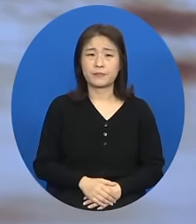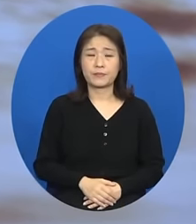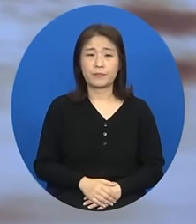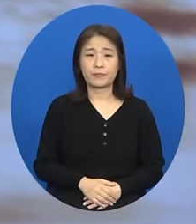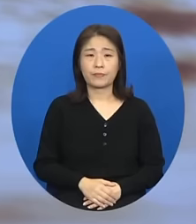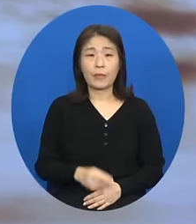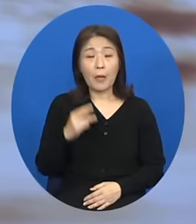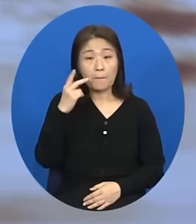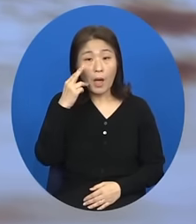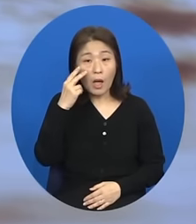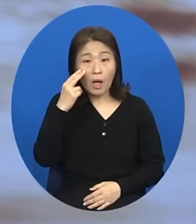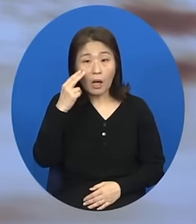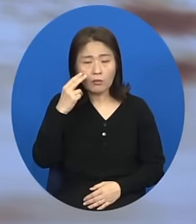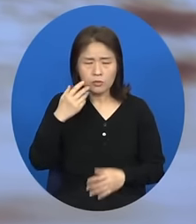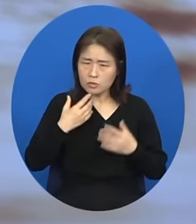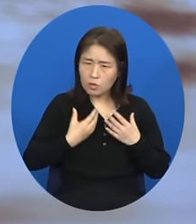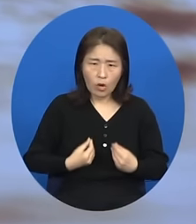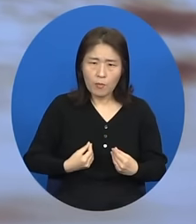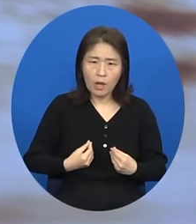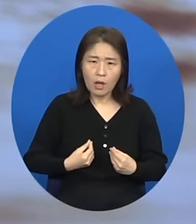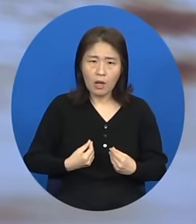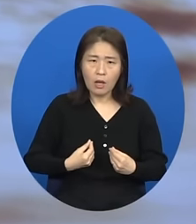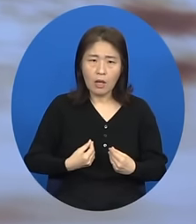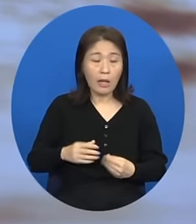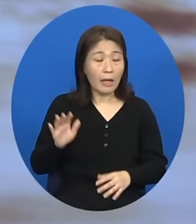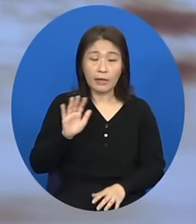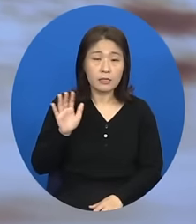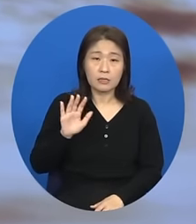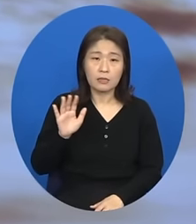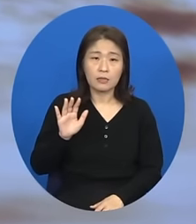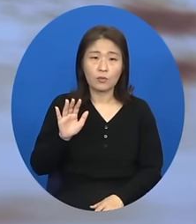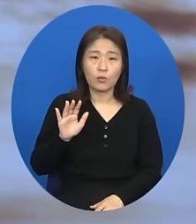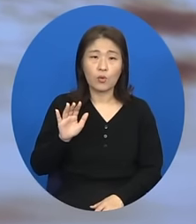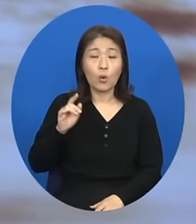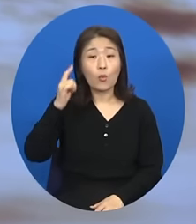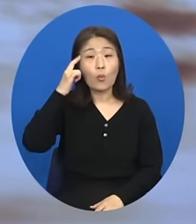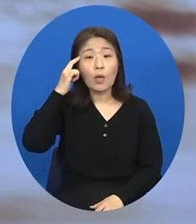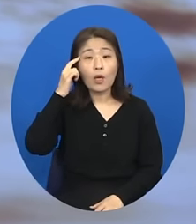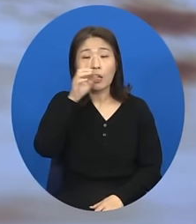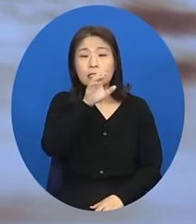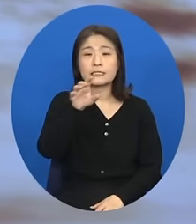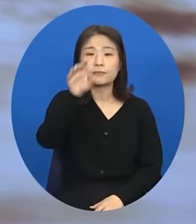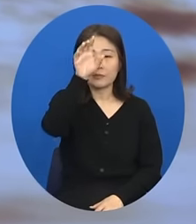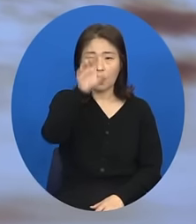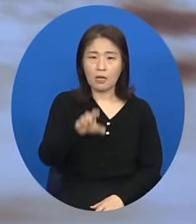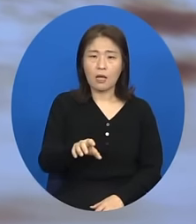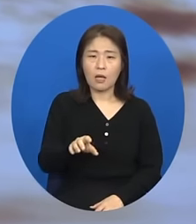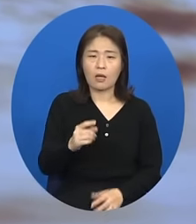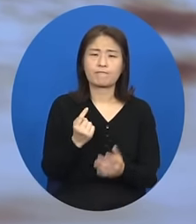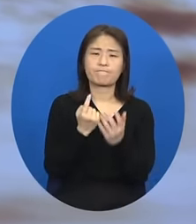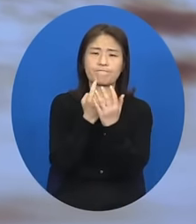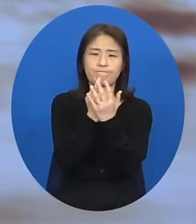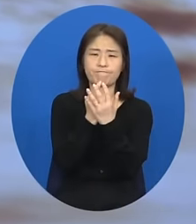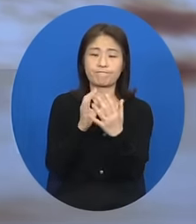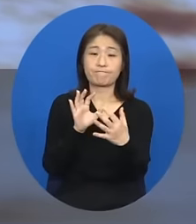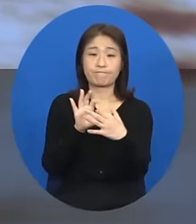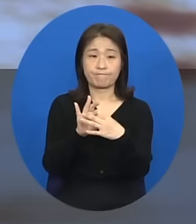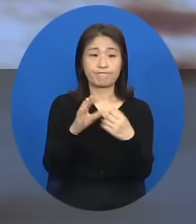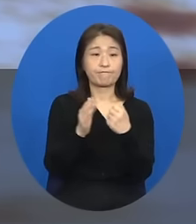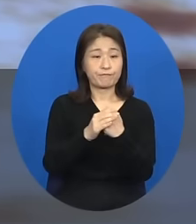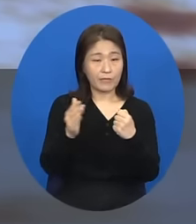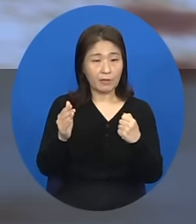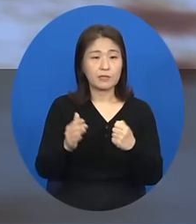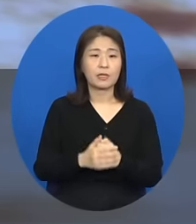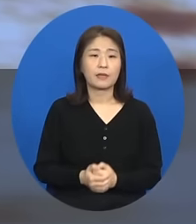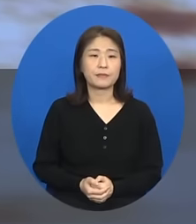않았어요. 절망을 하지 않았어요. 왜냐면요, 그에게는 십자가가 있기 때문입니다. 디모데전서 1장 16절을 우리가